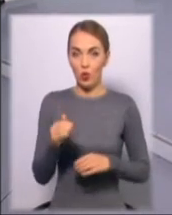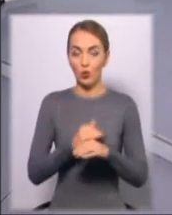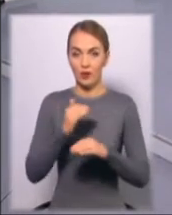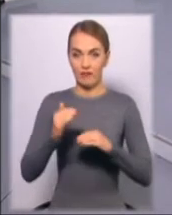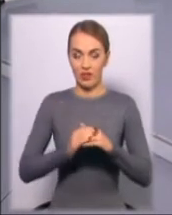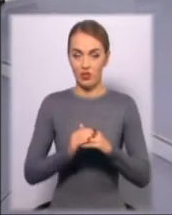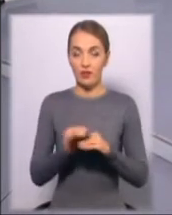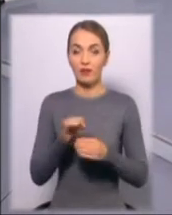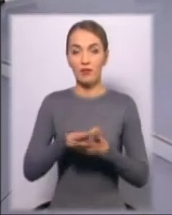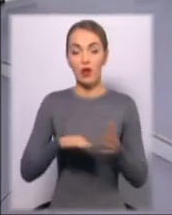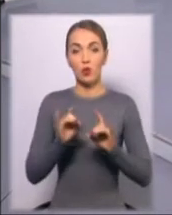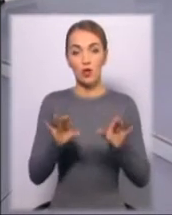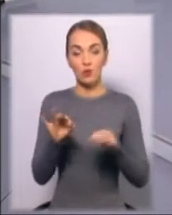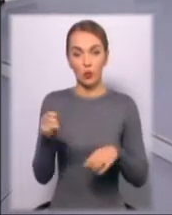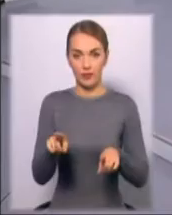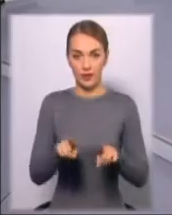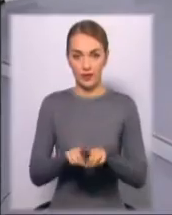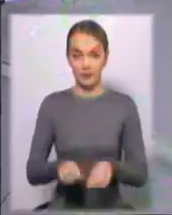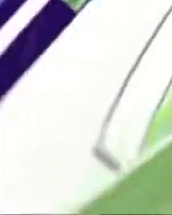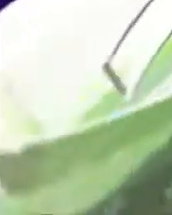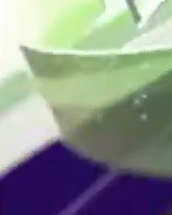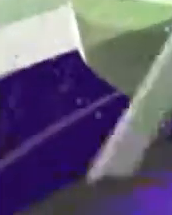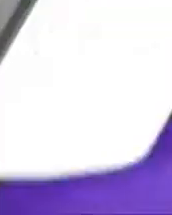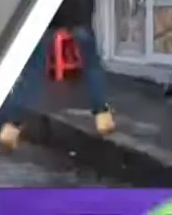вечір. І далі розкажемо про таке.